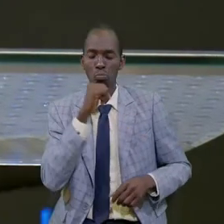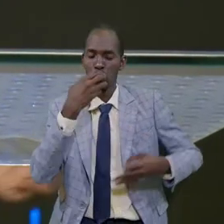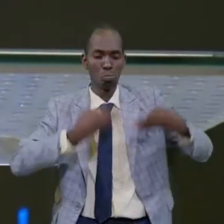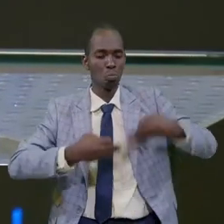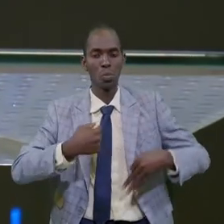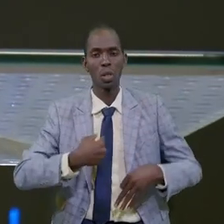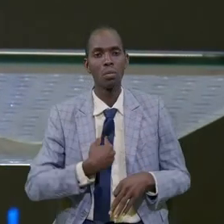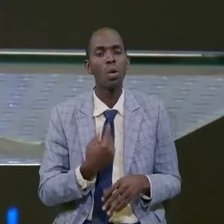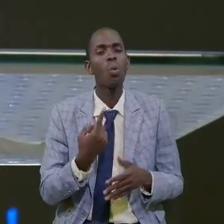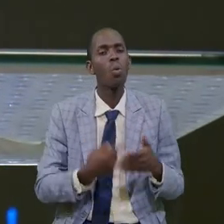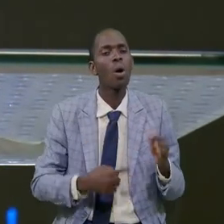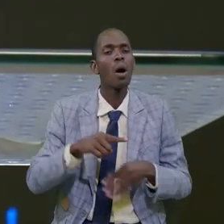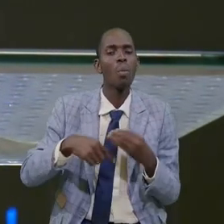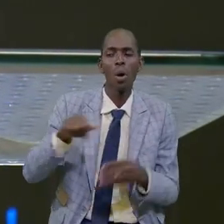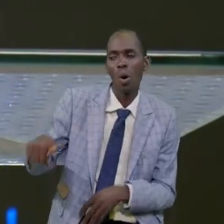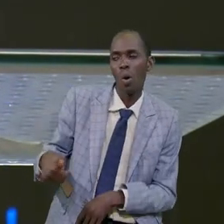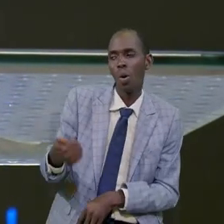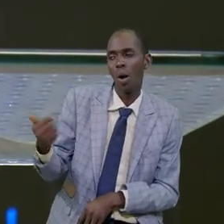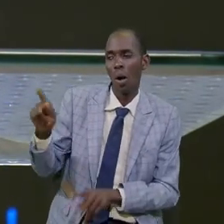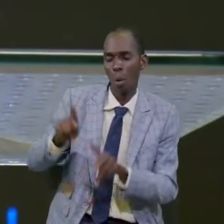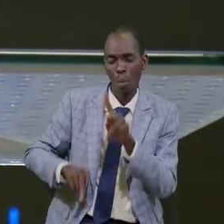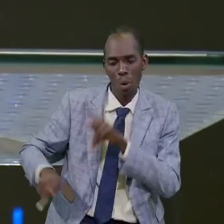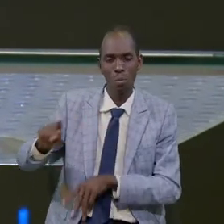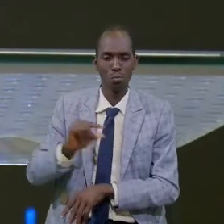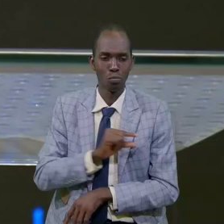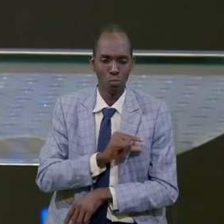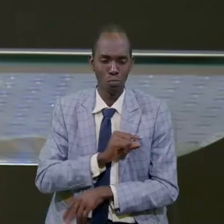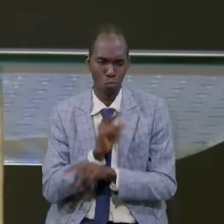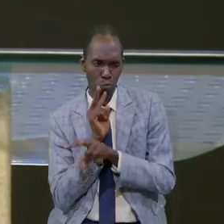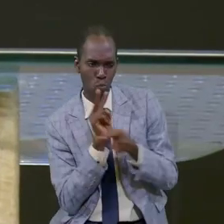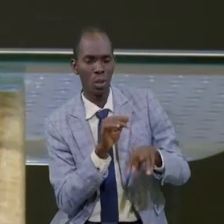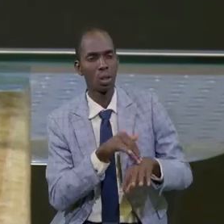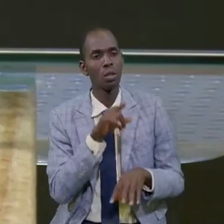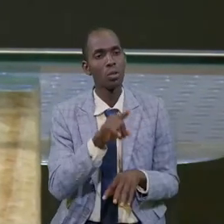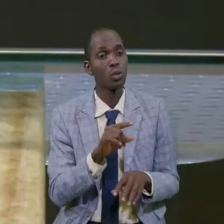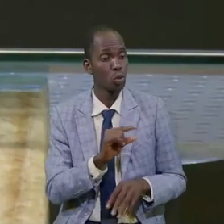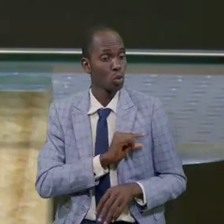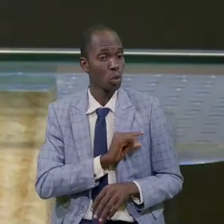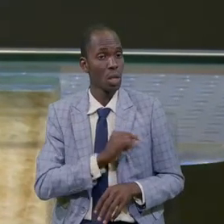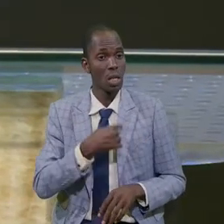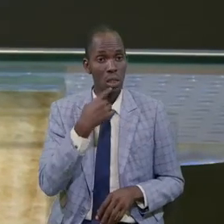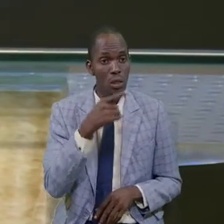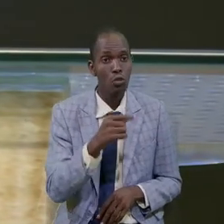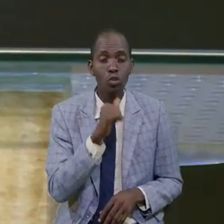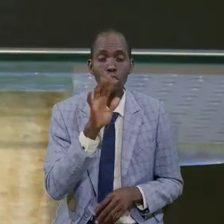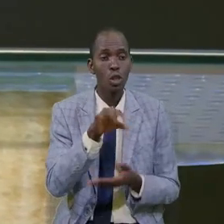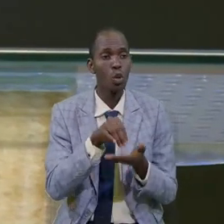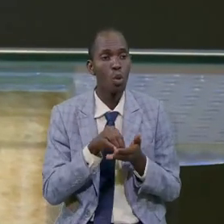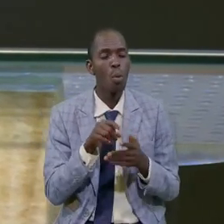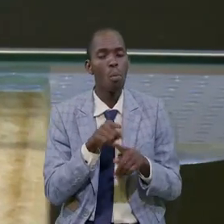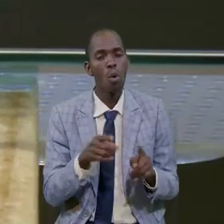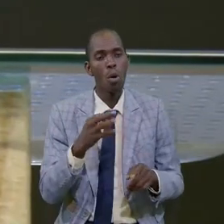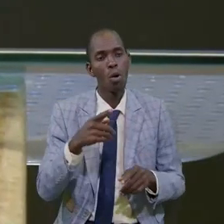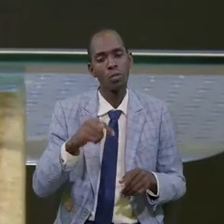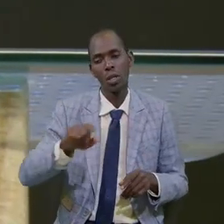condamne pas. La conscience des autres aussi compte. Je parle ici non de votre